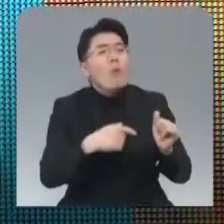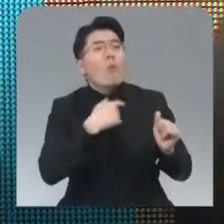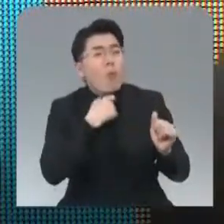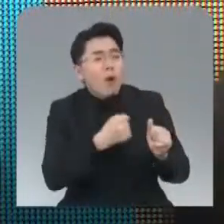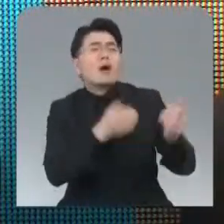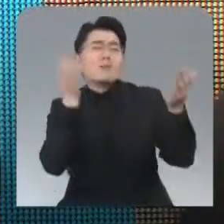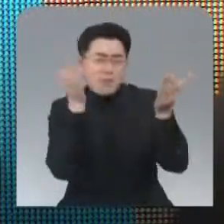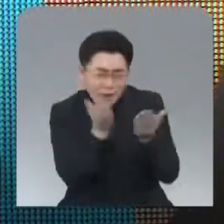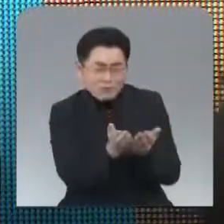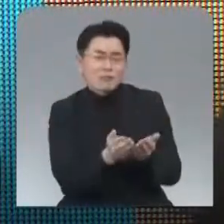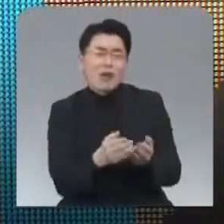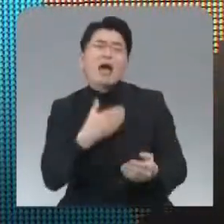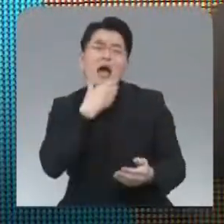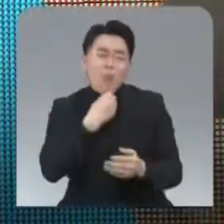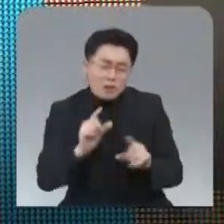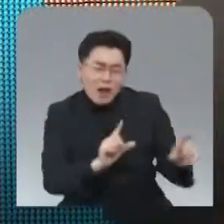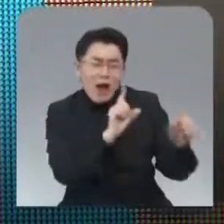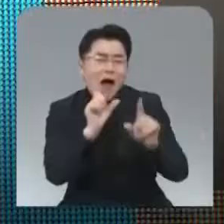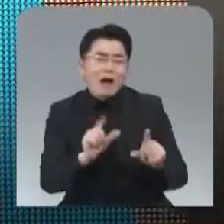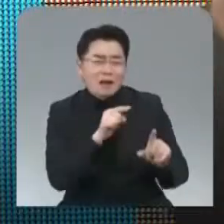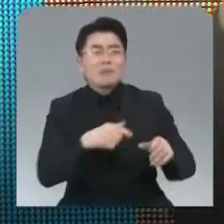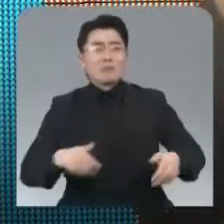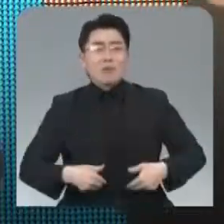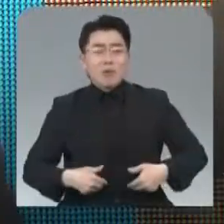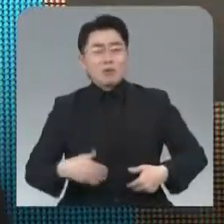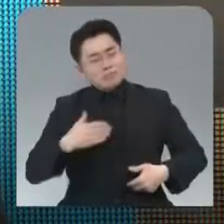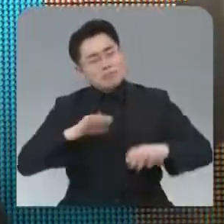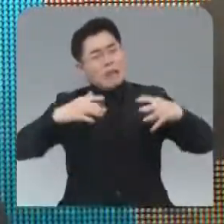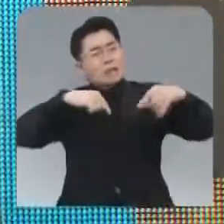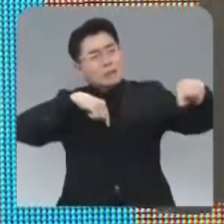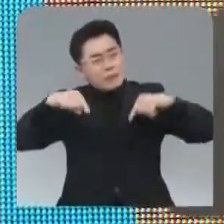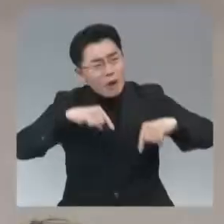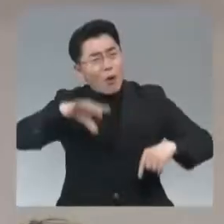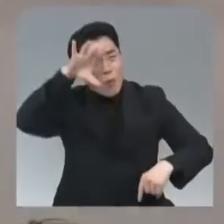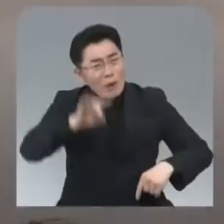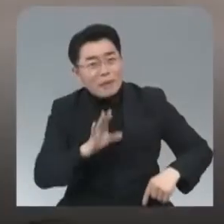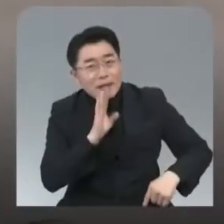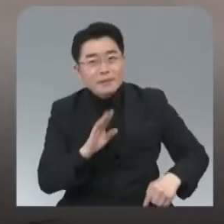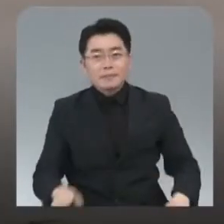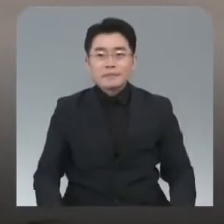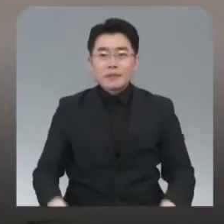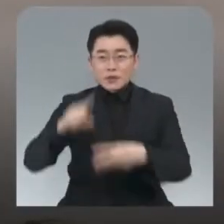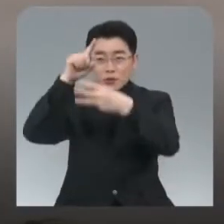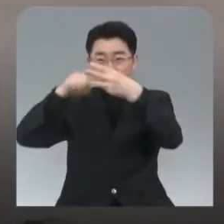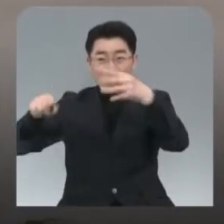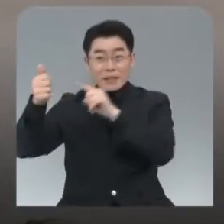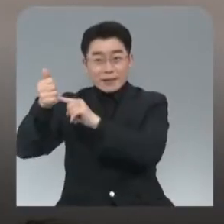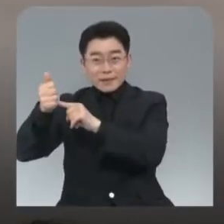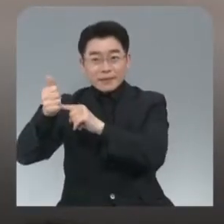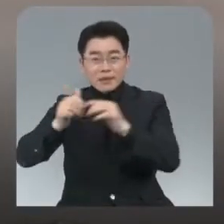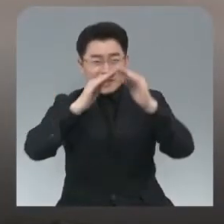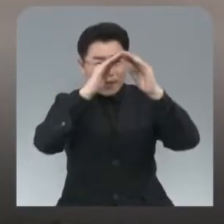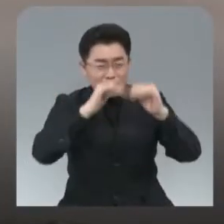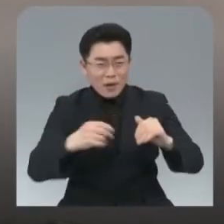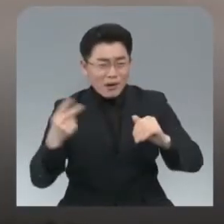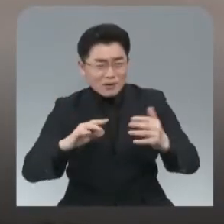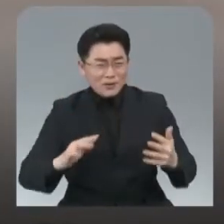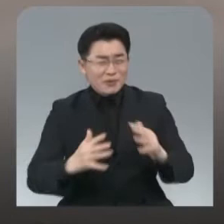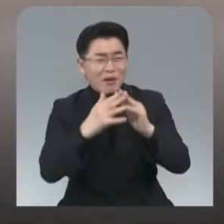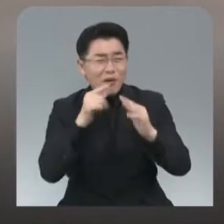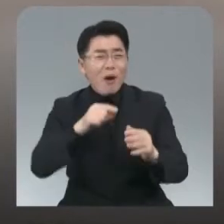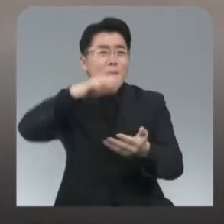편하게 행복하게 살게 해주는 게 바로 정치고 정책 아닙니까? 재건축, 재개발을 전부